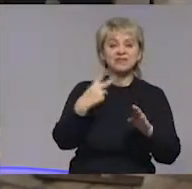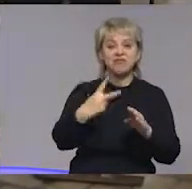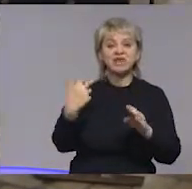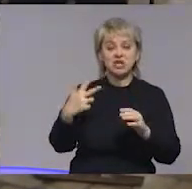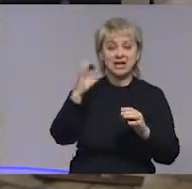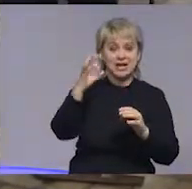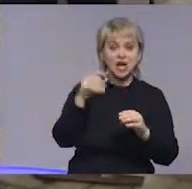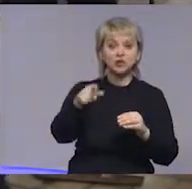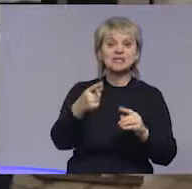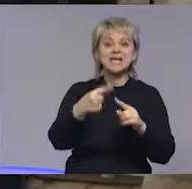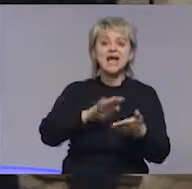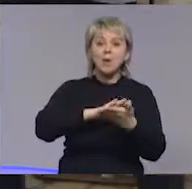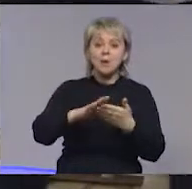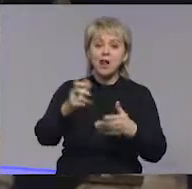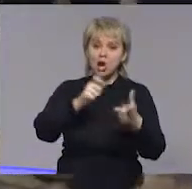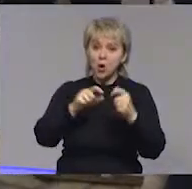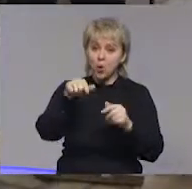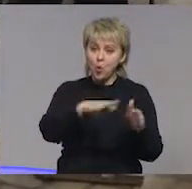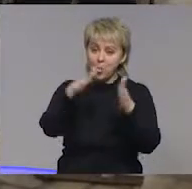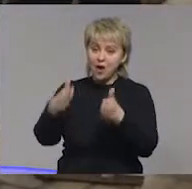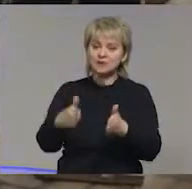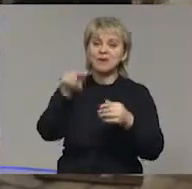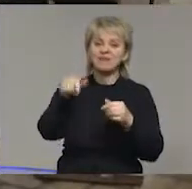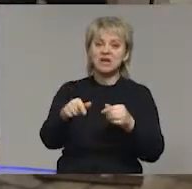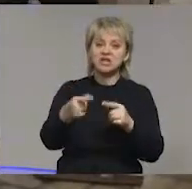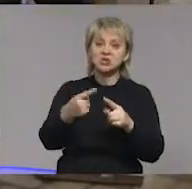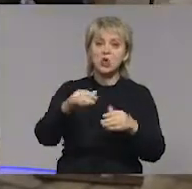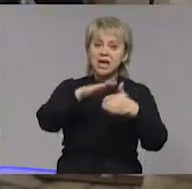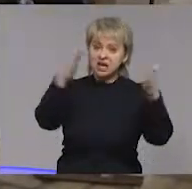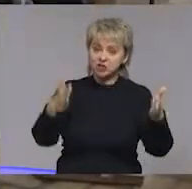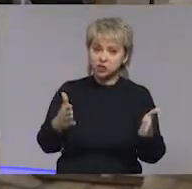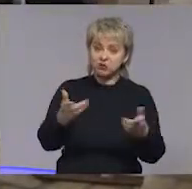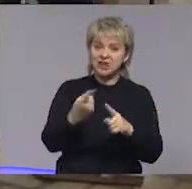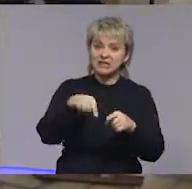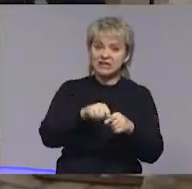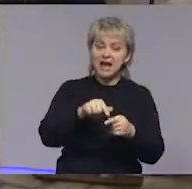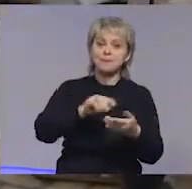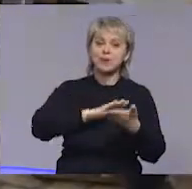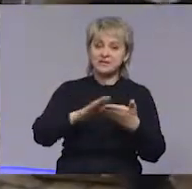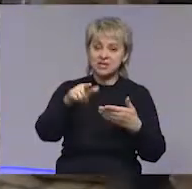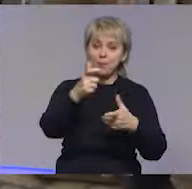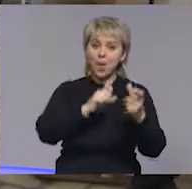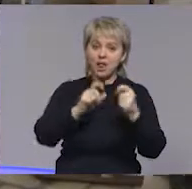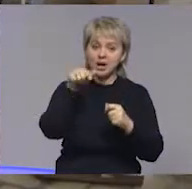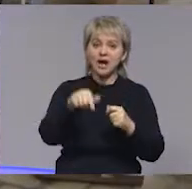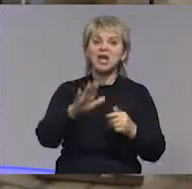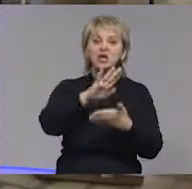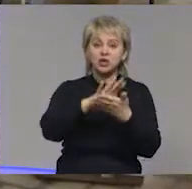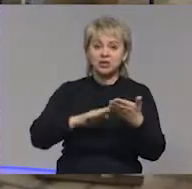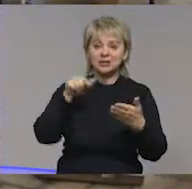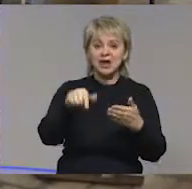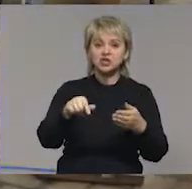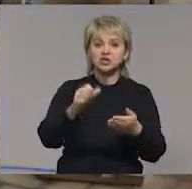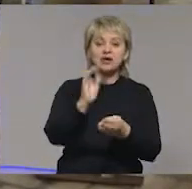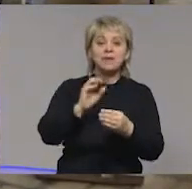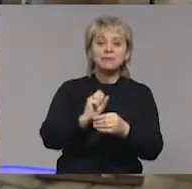градуса. Пастеризованное охлажденное молоко направляется в резервуар для пастеризованного молока и дальше